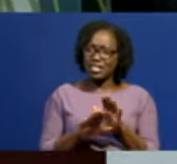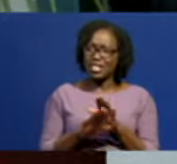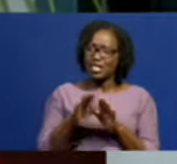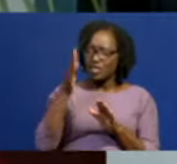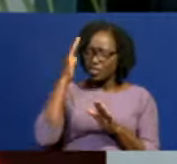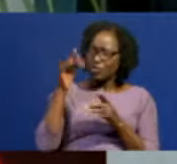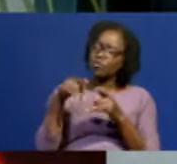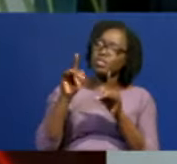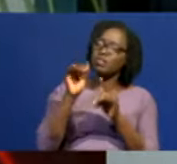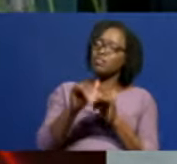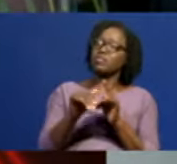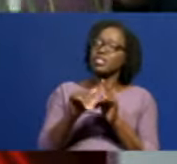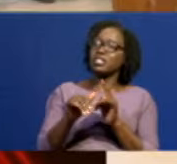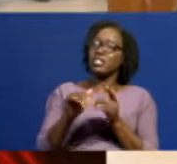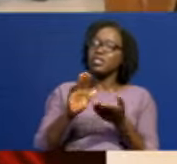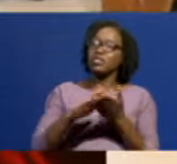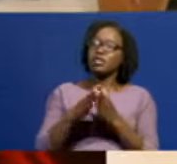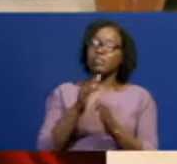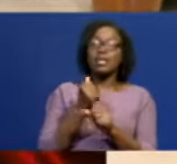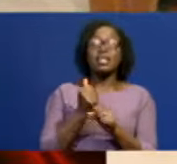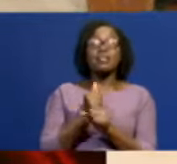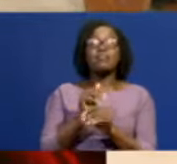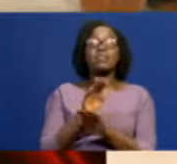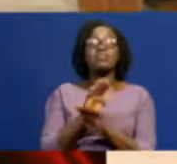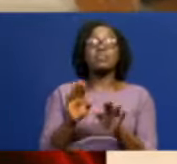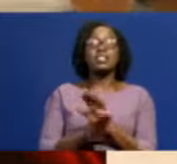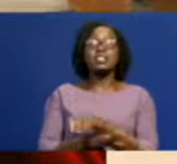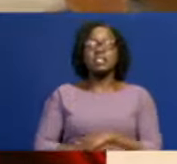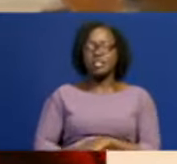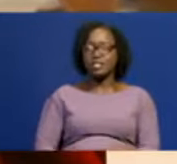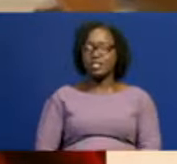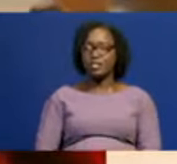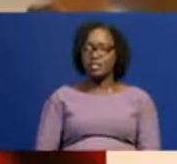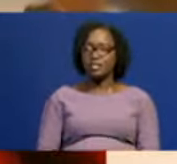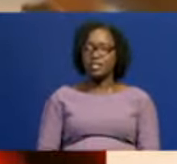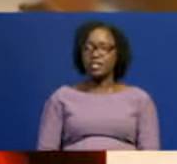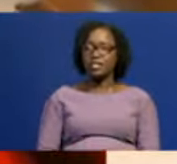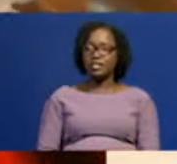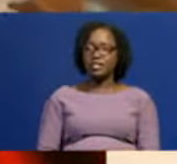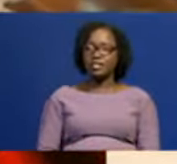ujijue kwamba wewe unaweza kufanya kila kitu. Nancy Okware, Lunchtime News.